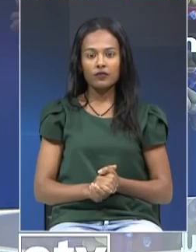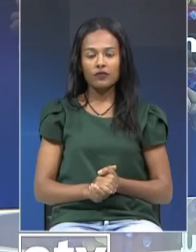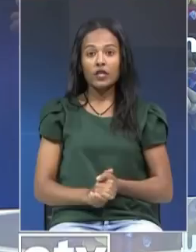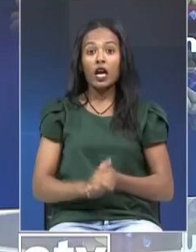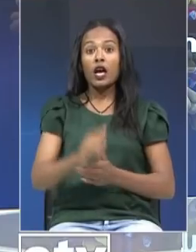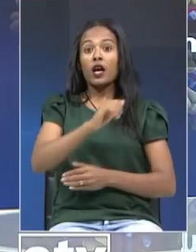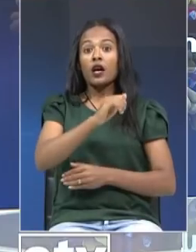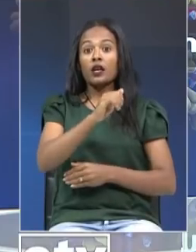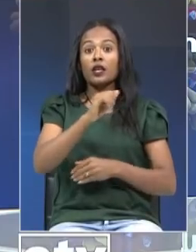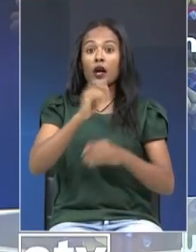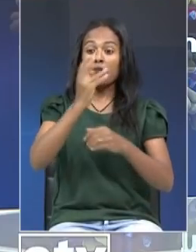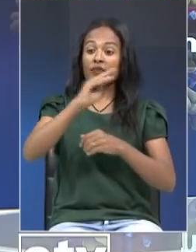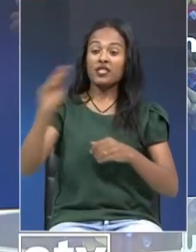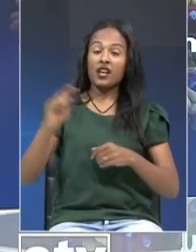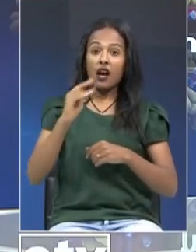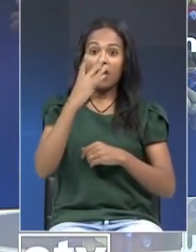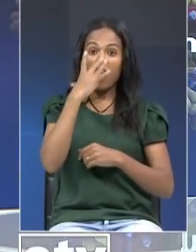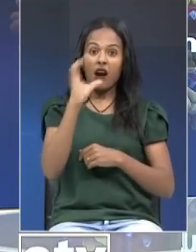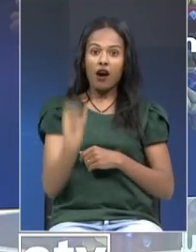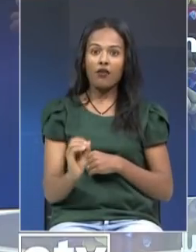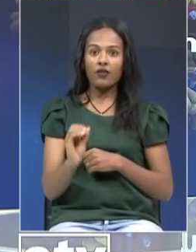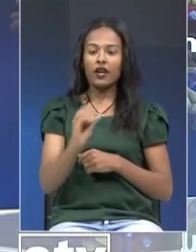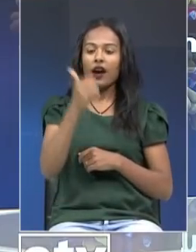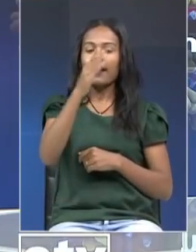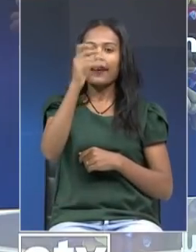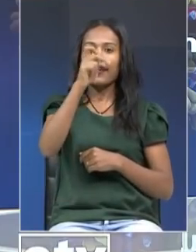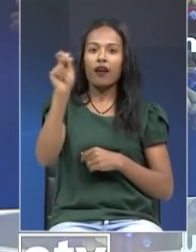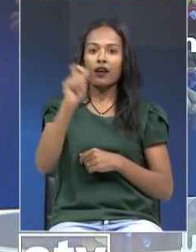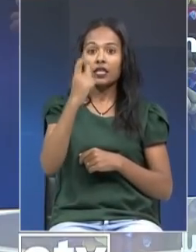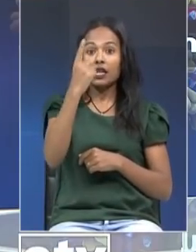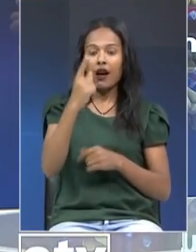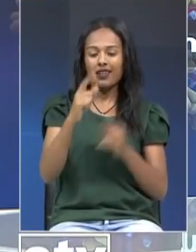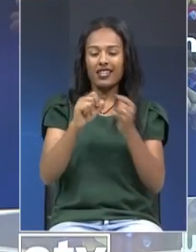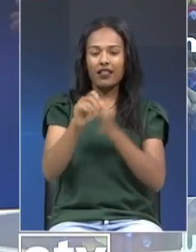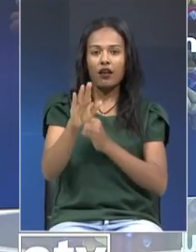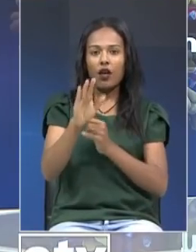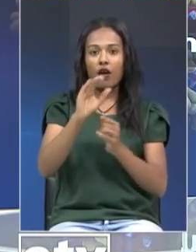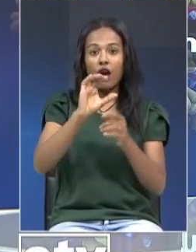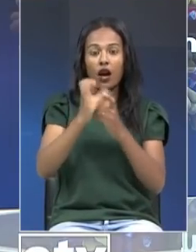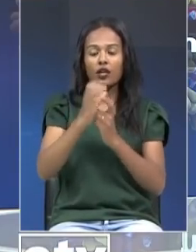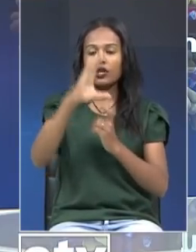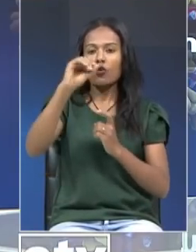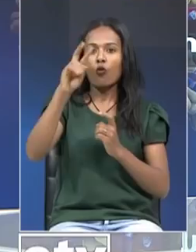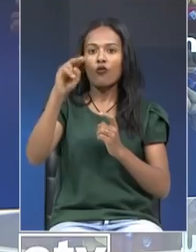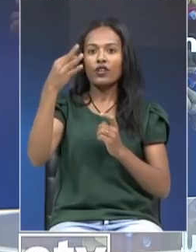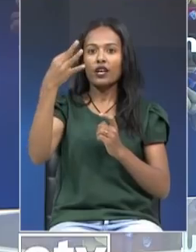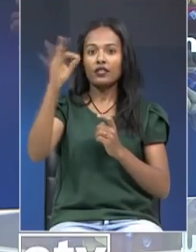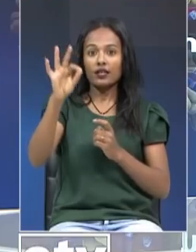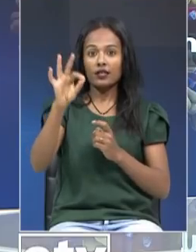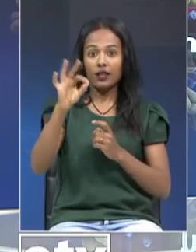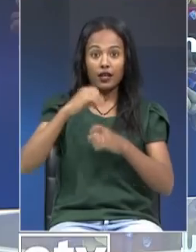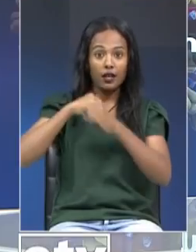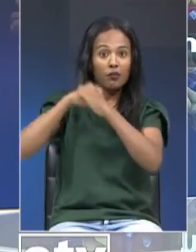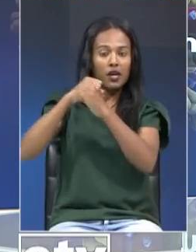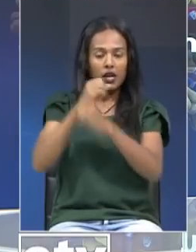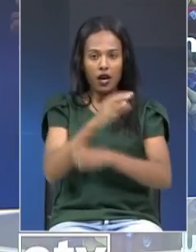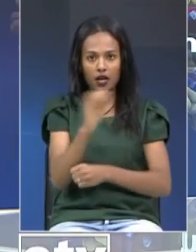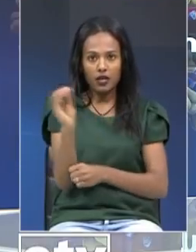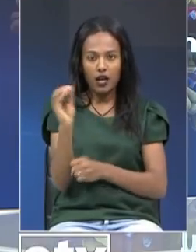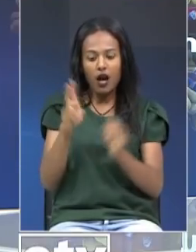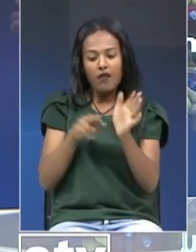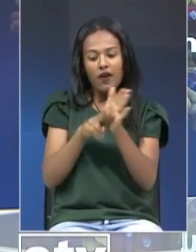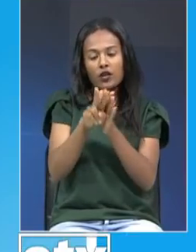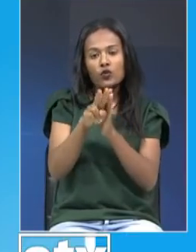በሌላ ዜና የምስራቅ አፍሪካ የልማት በይነ መንግስታት ኢጋድ እንደ አንድ ቀጠናዊ አሃድ የኮቪድ-19 ስርጭት ለመግታትና